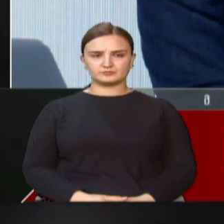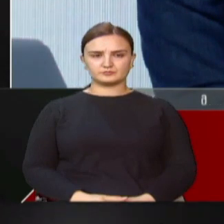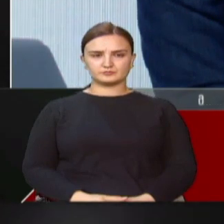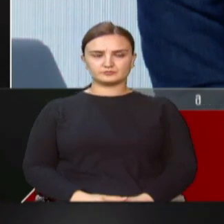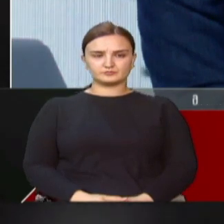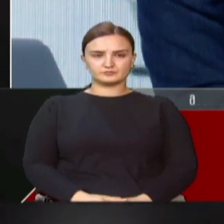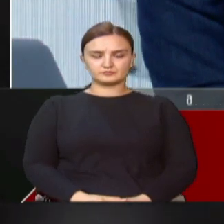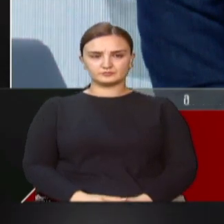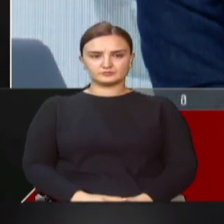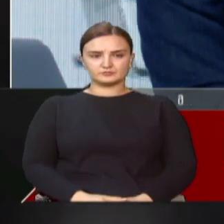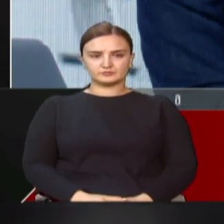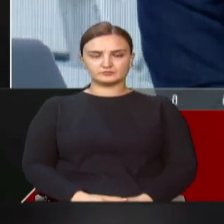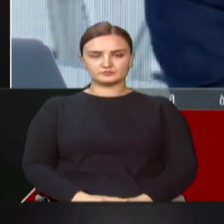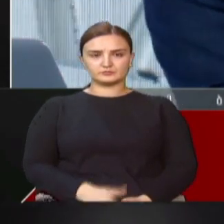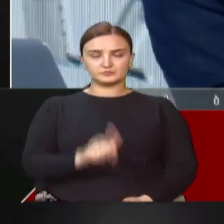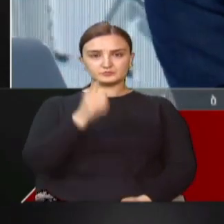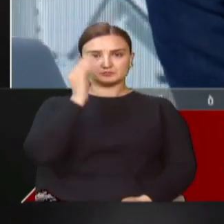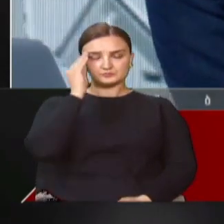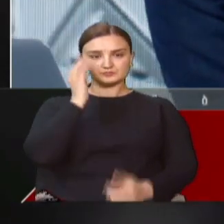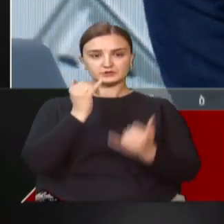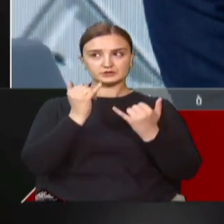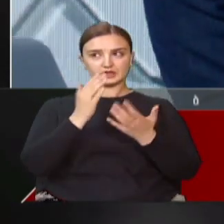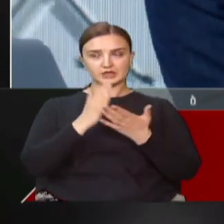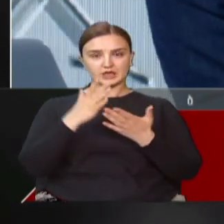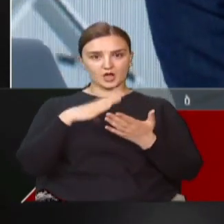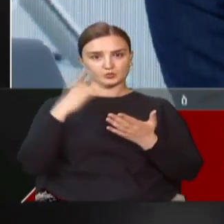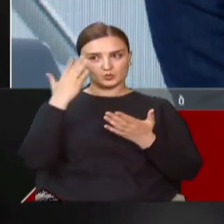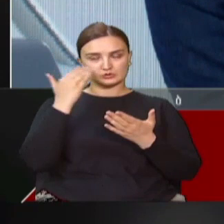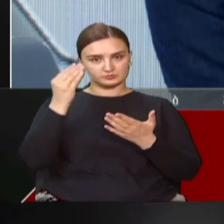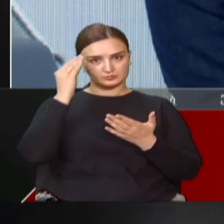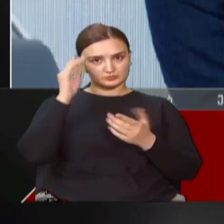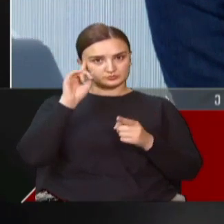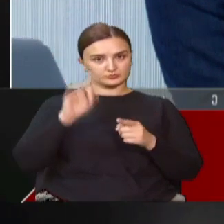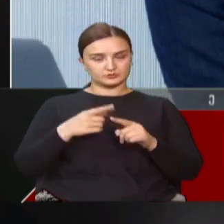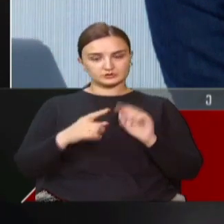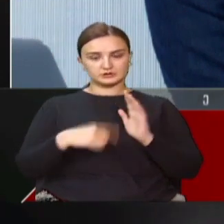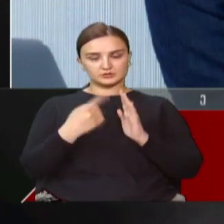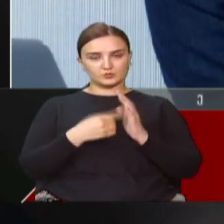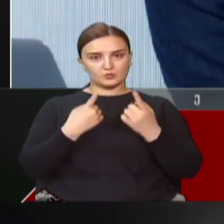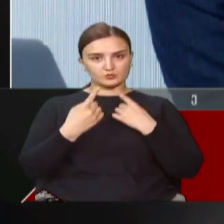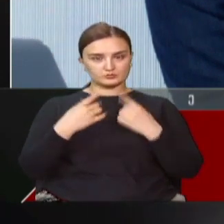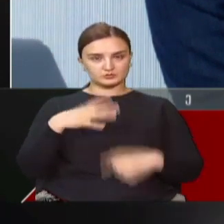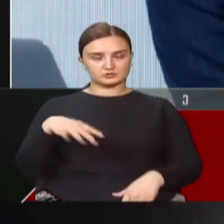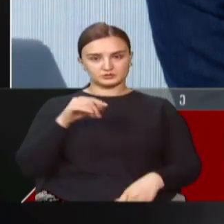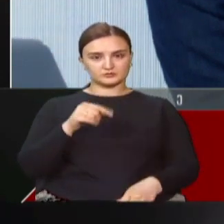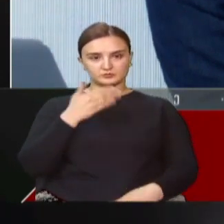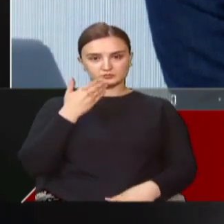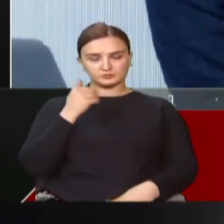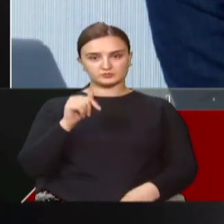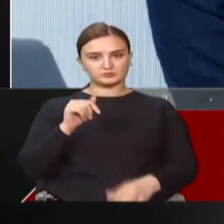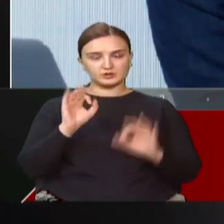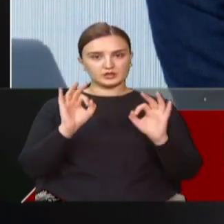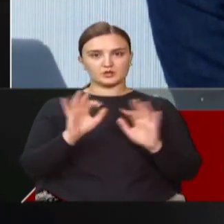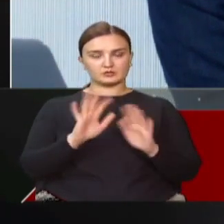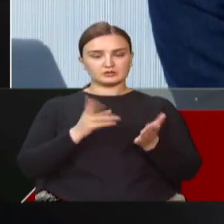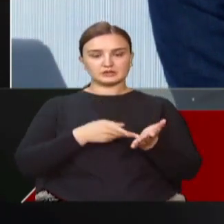და დაუსაბუთებლად შეაფასა. Როგორ ფიქრობთ, ახლა ცნობილი არის ქართული უცნობის პოზიცია, რომ საკითხზე კონსულტაციები საქართველოში არ არის მხოლოდ გაუმართლებელი